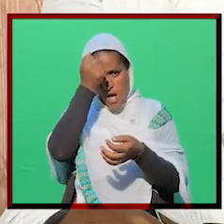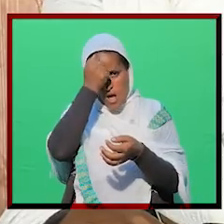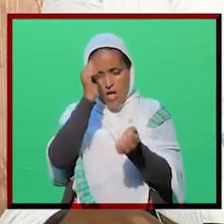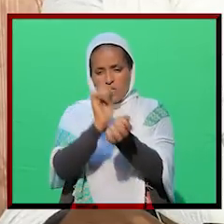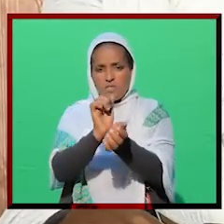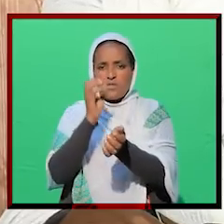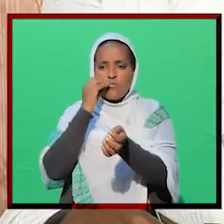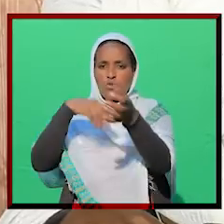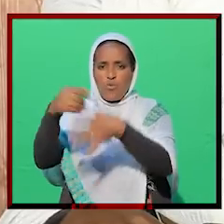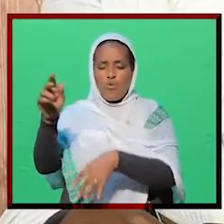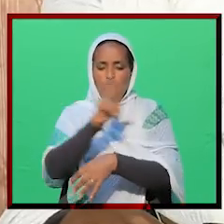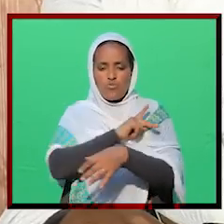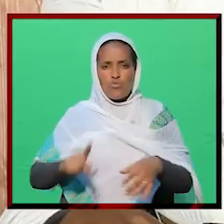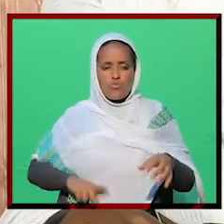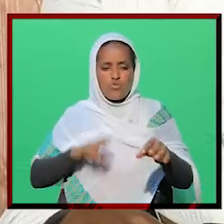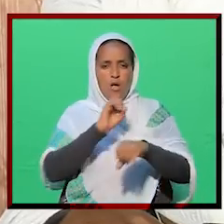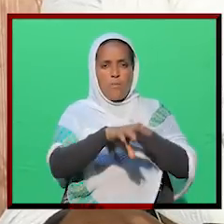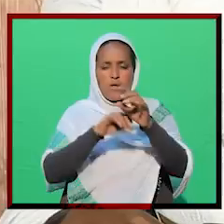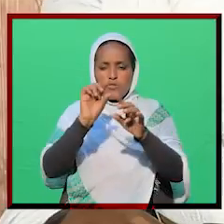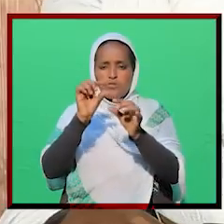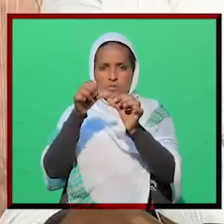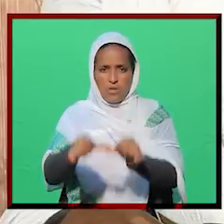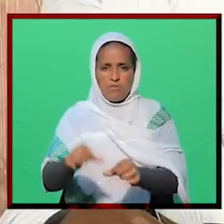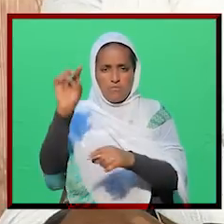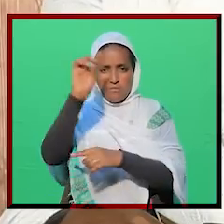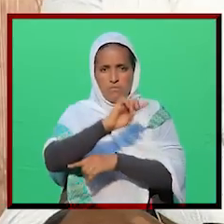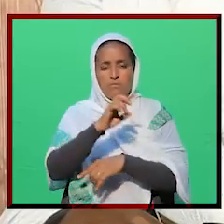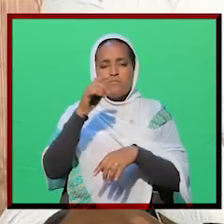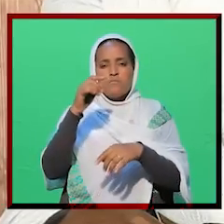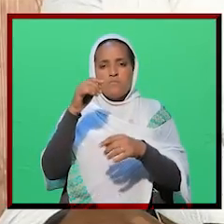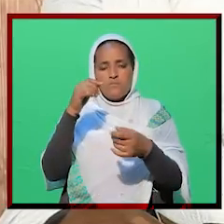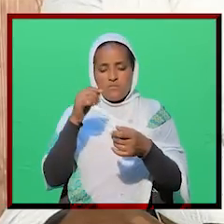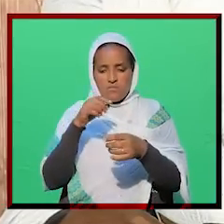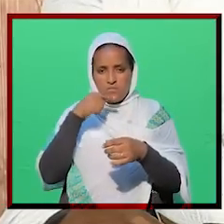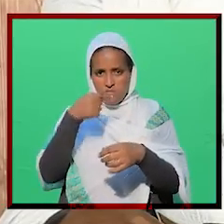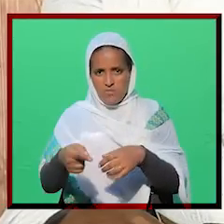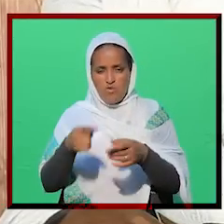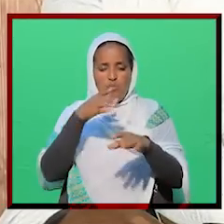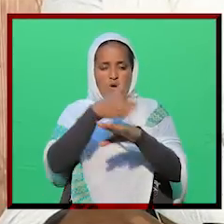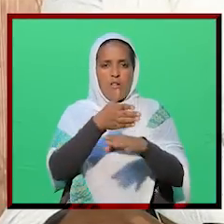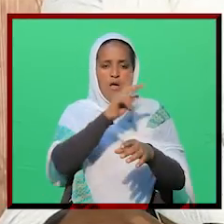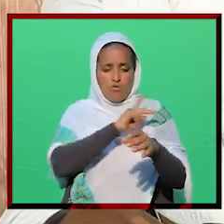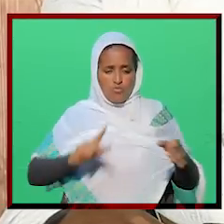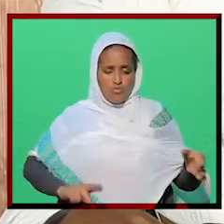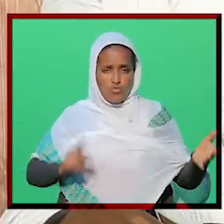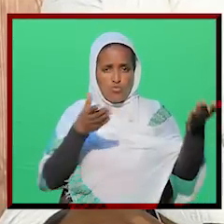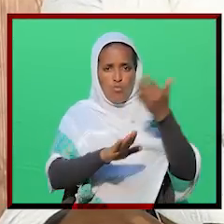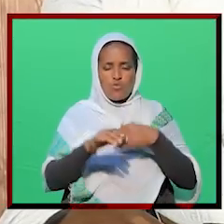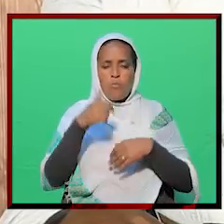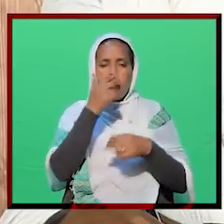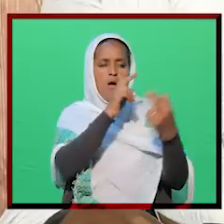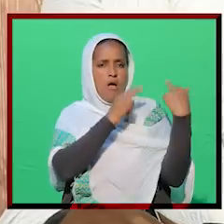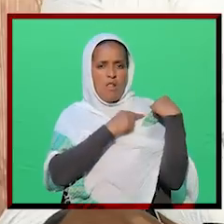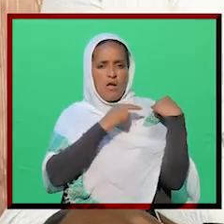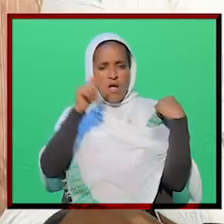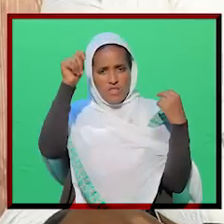ቤት ሲያወጣው የንጉሱ አማካሪ ሆኖ ትንሽ ቀን እንደቆየ ይነገርለታል። በኋላም ለንጉሱ መሞትም እንግዲህ ማናቸው አለቃ